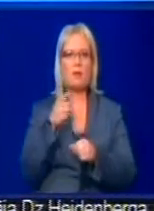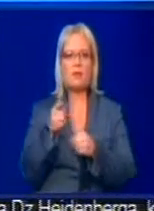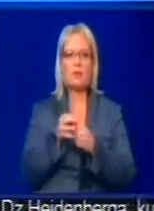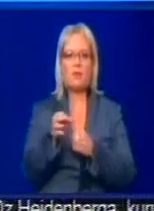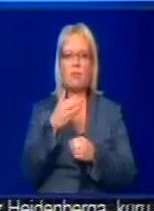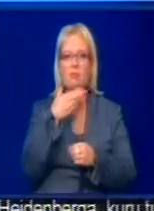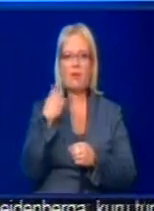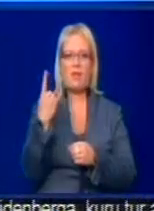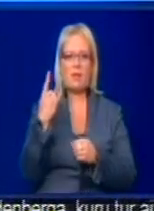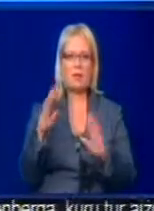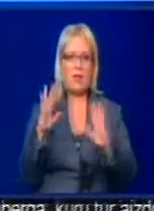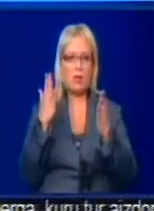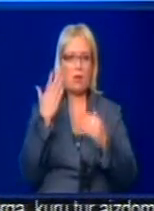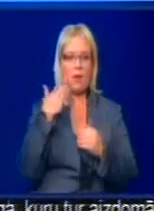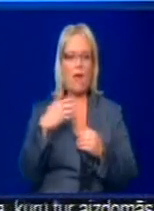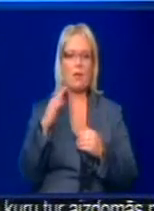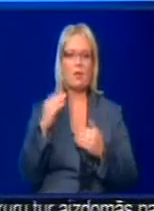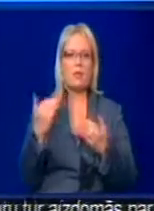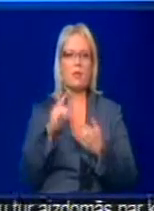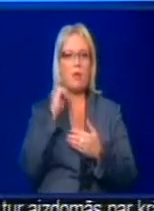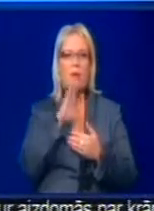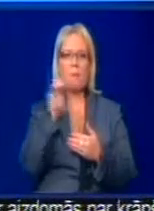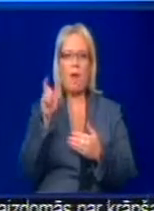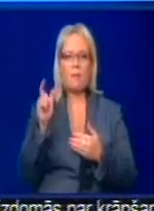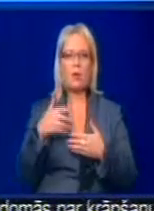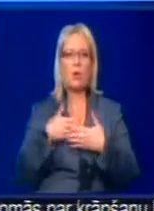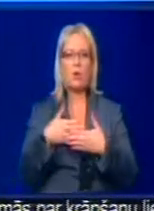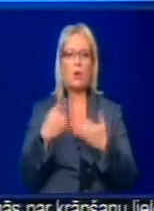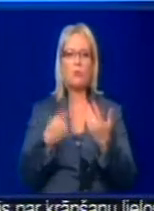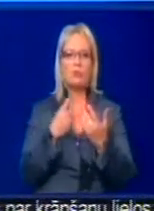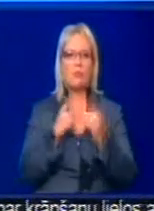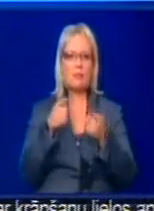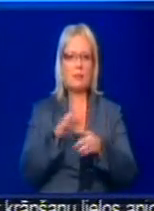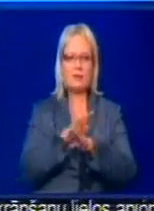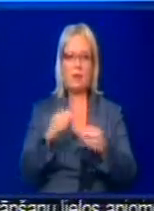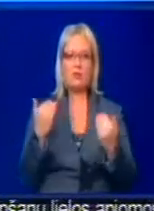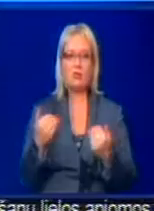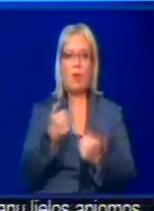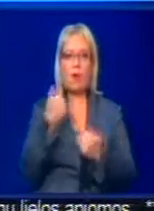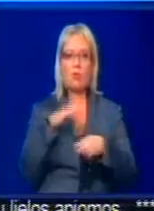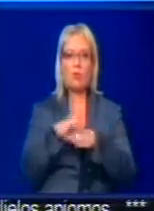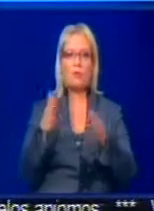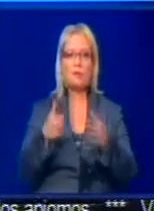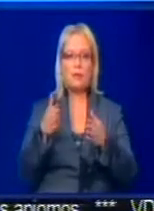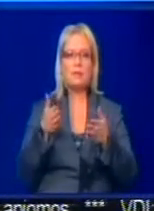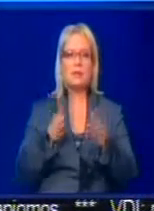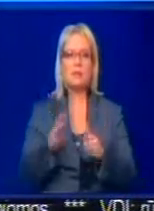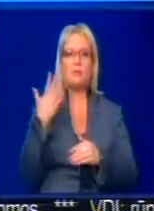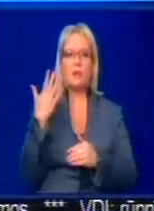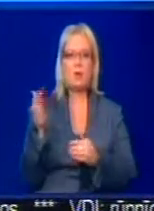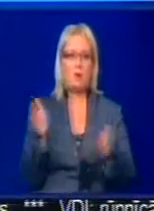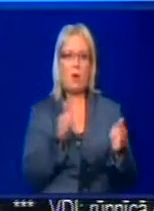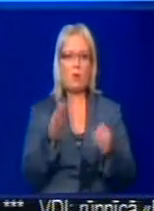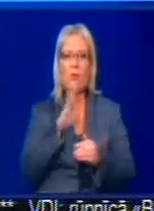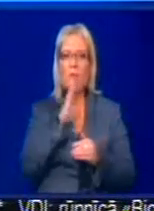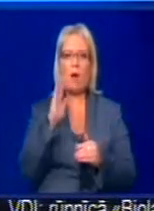tas novadā nav vienīgais gadījums, kad topošās māmiņas nestājas grūtniecības uzskaitē. Šogad Tukuma slimnīcā dzimuši jau 5 mazuļi,